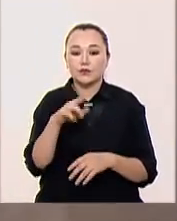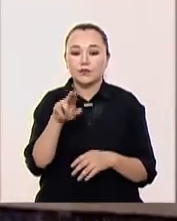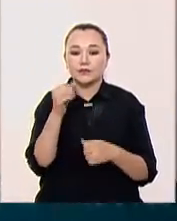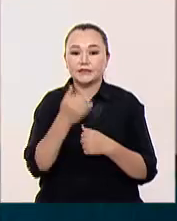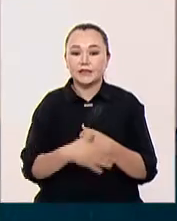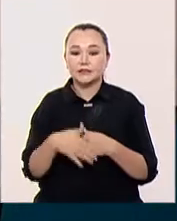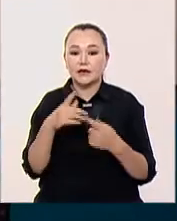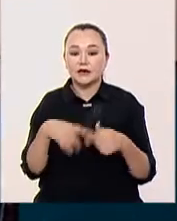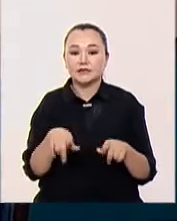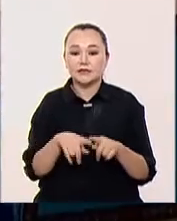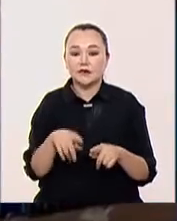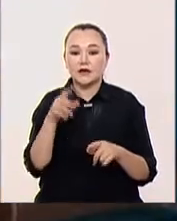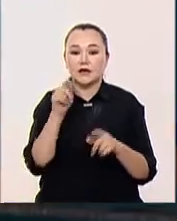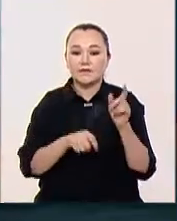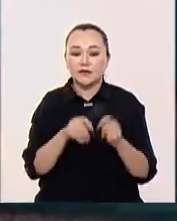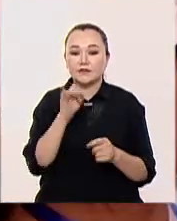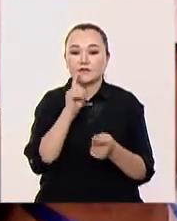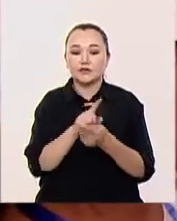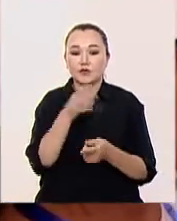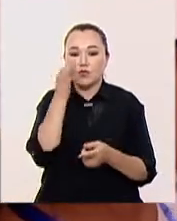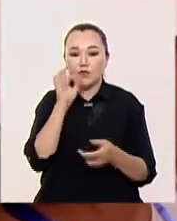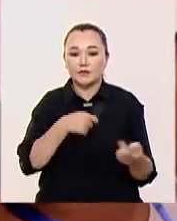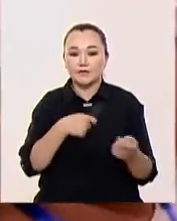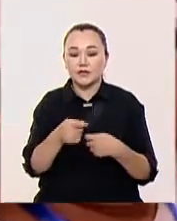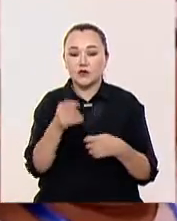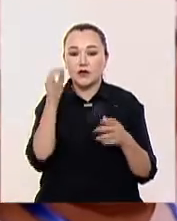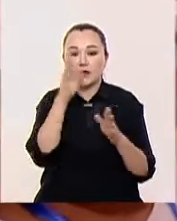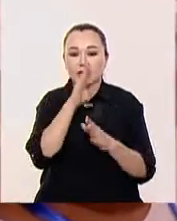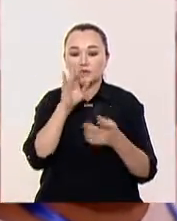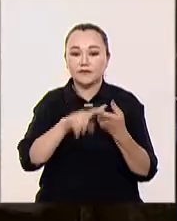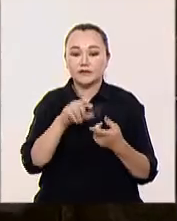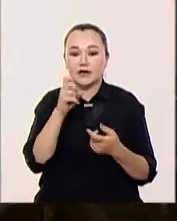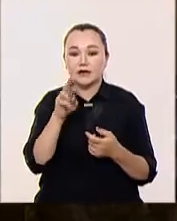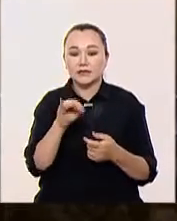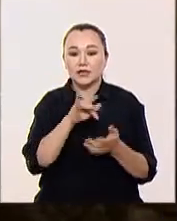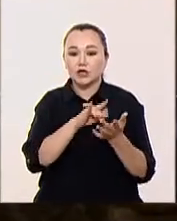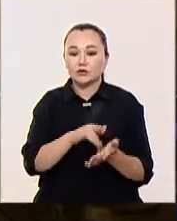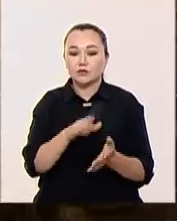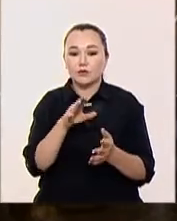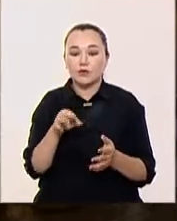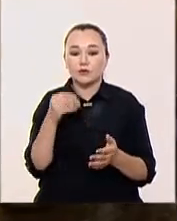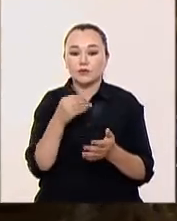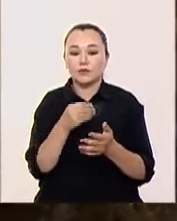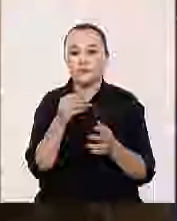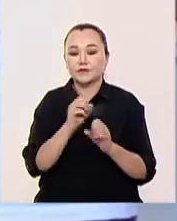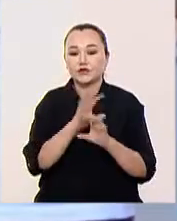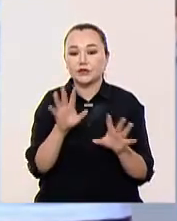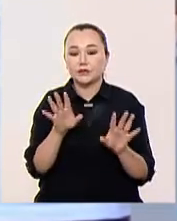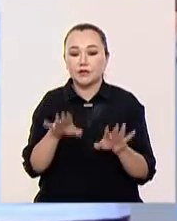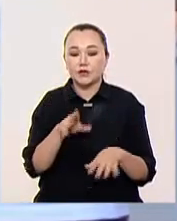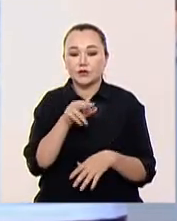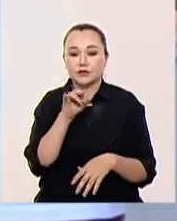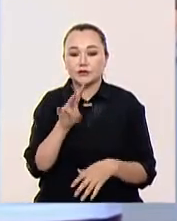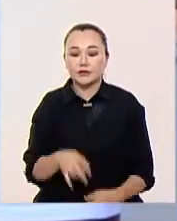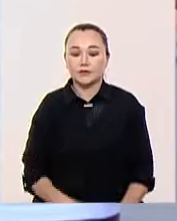организовали конференции встречу по обмену опытом экологические акции и экскурсии по сакральным местом туркестана он дед да баба